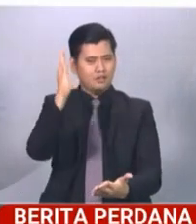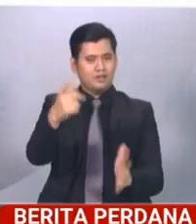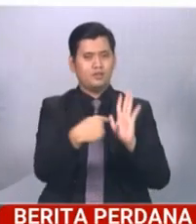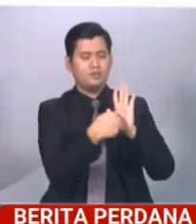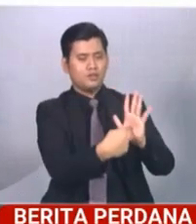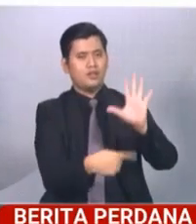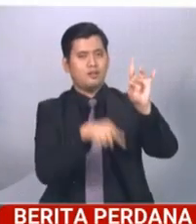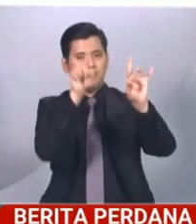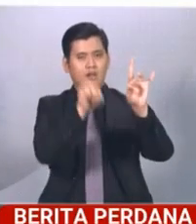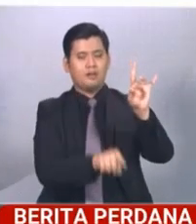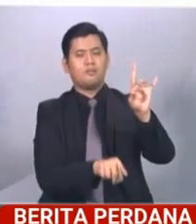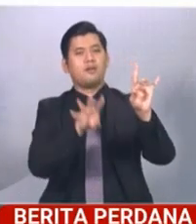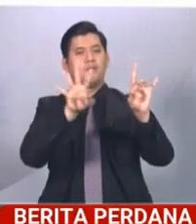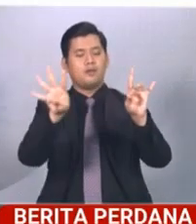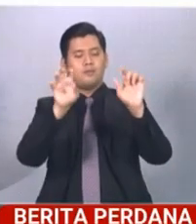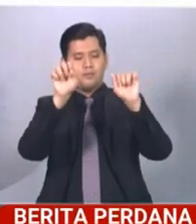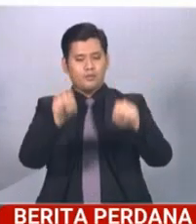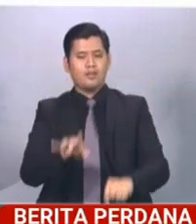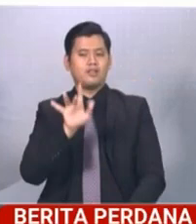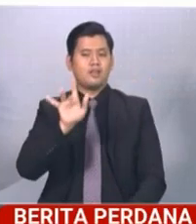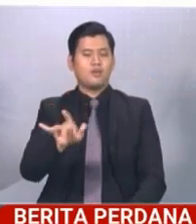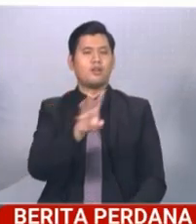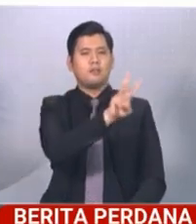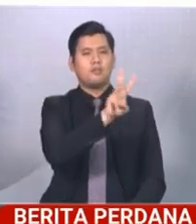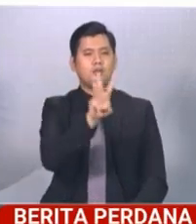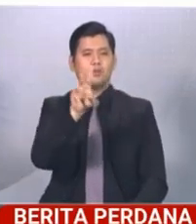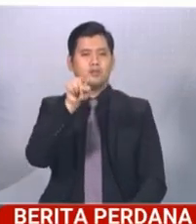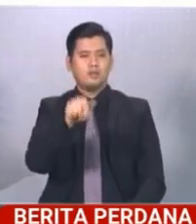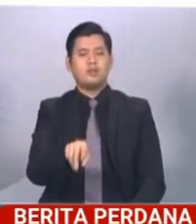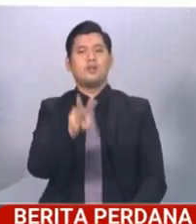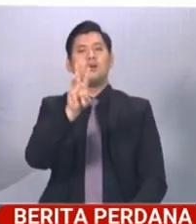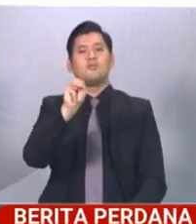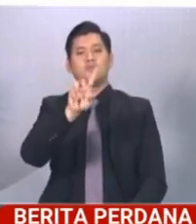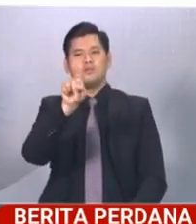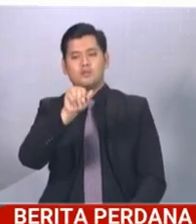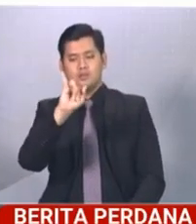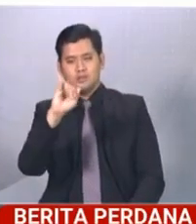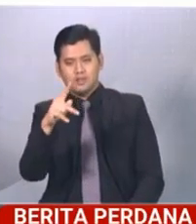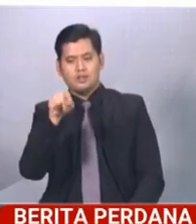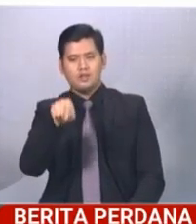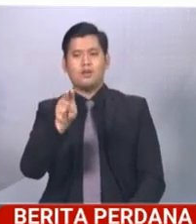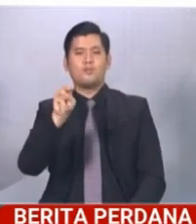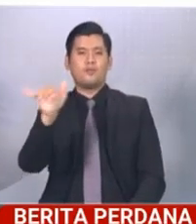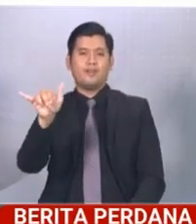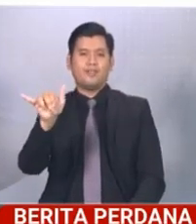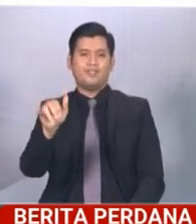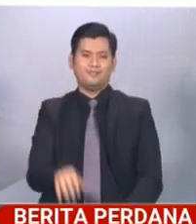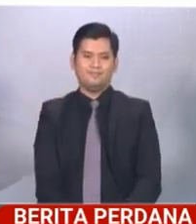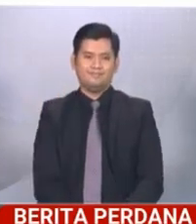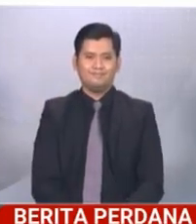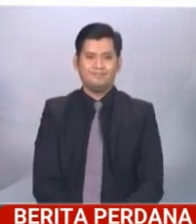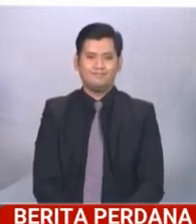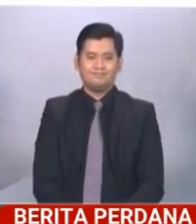April dan boleh dilayari di laman web jably emo ayah